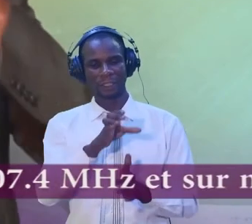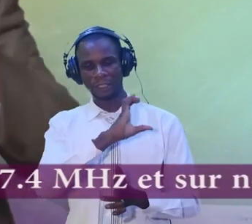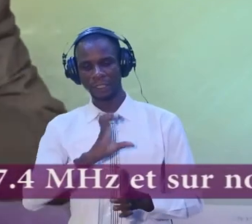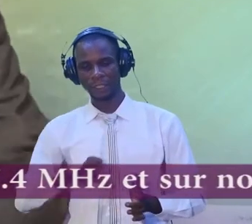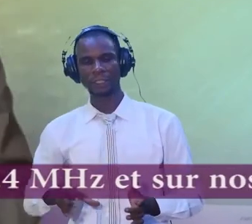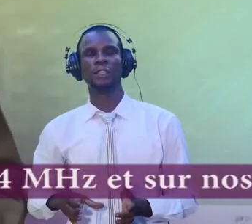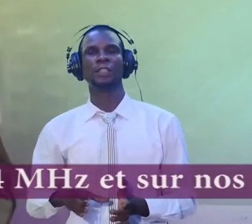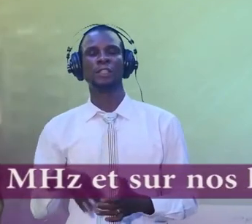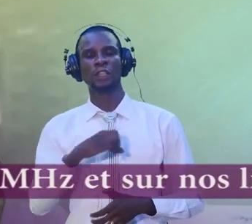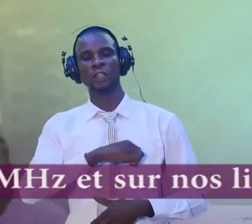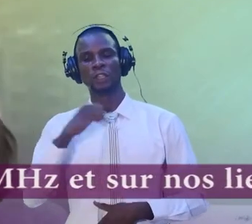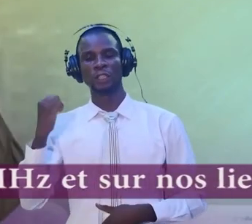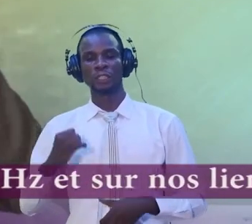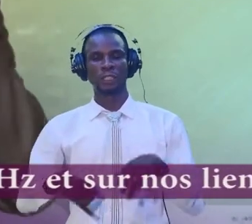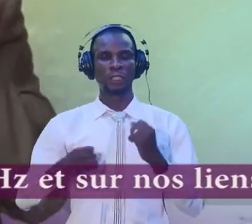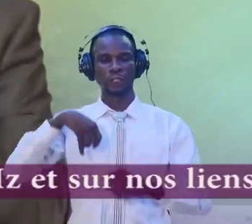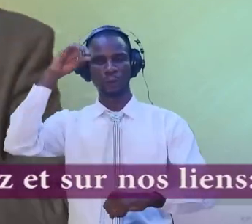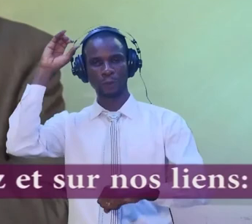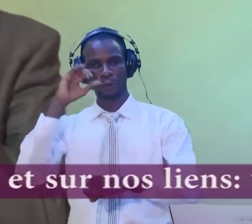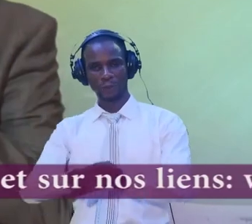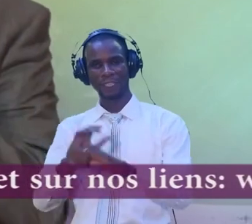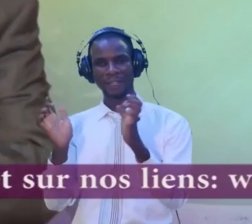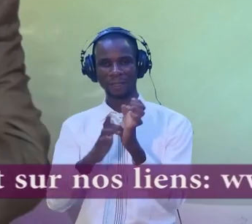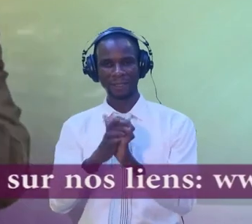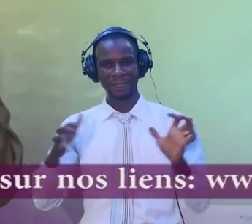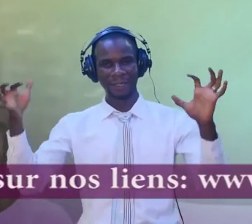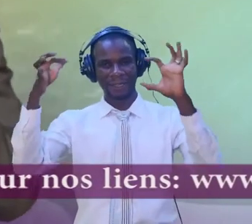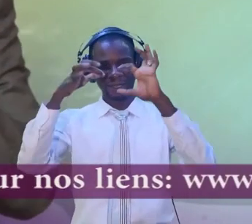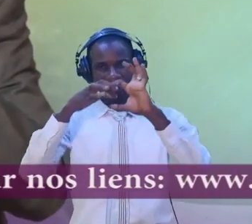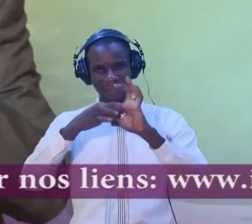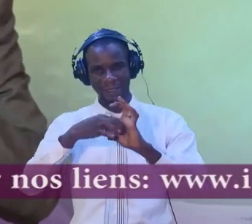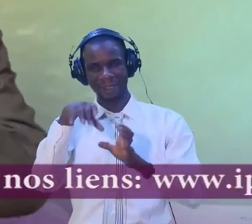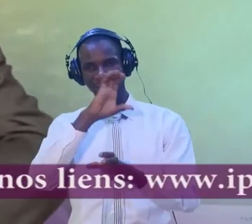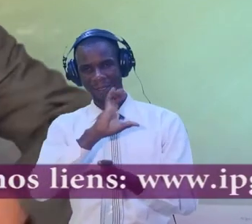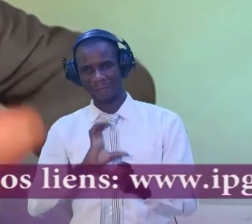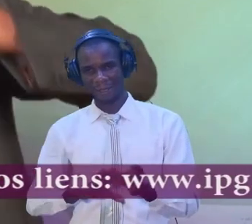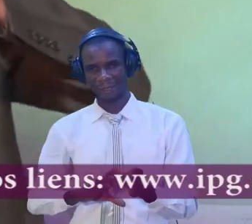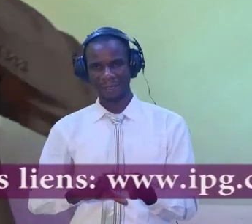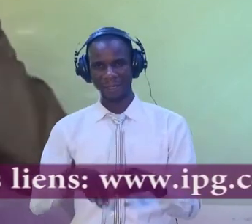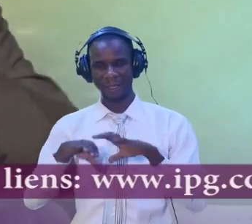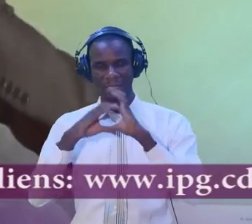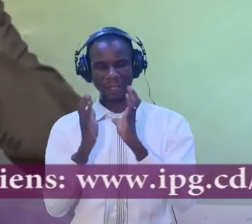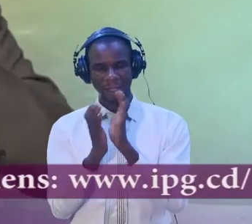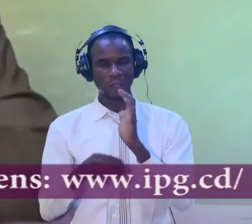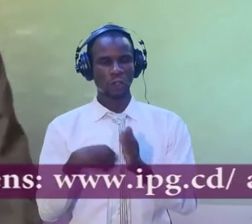mshindi. Yesu anaweza vita. Na tukiambatana naye,